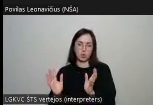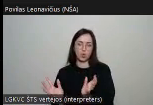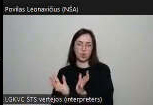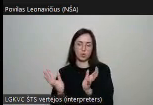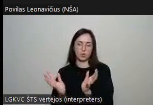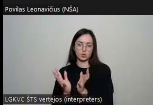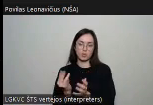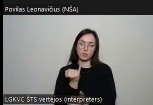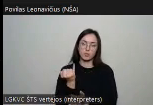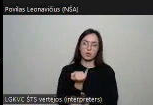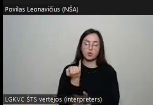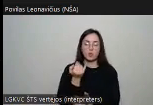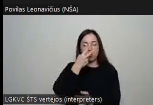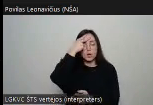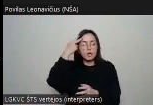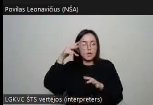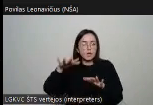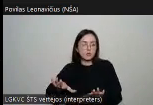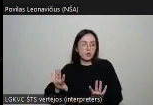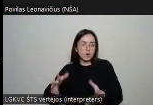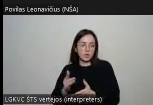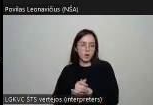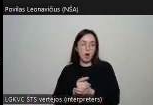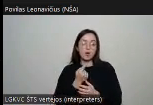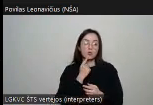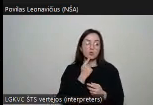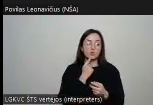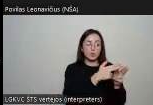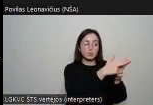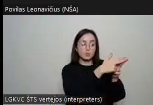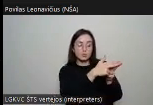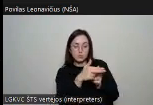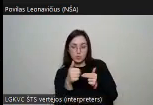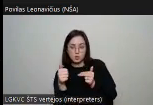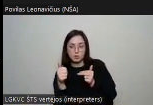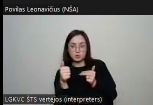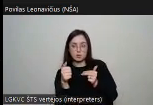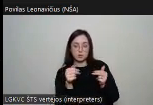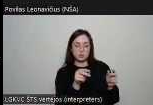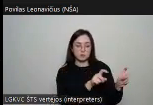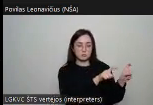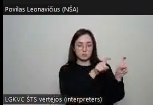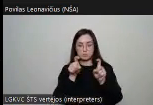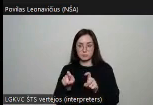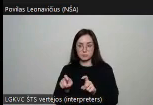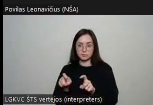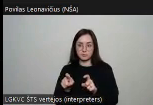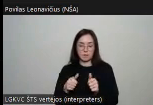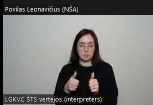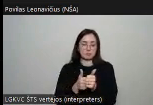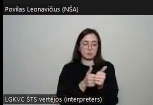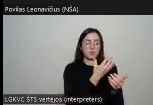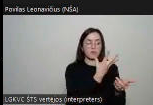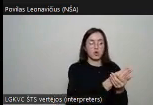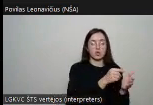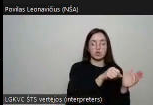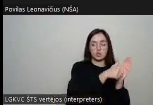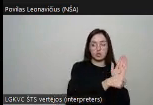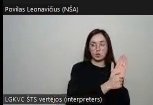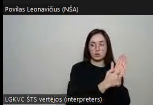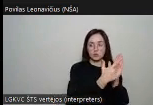ir įdomu, kaip Lietuvoje reiškia, ar mums, jeigu Suomiai žiūrėti, gal iš karto bandyti maždaug sekti jų 16-17 metų